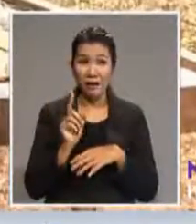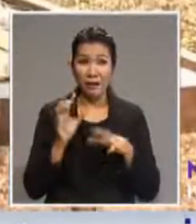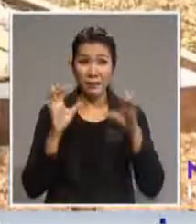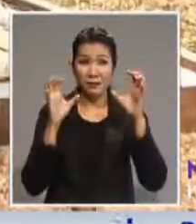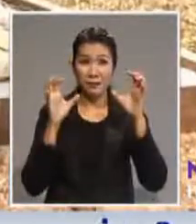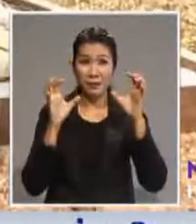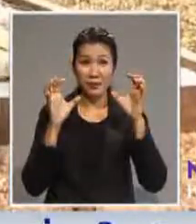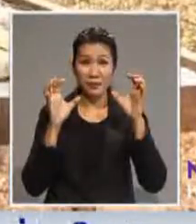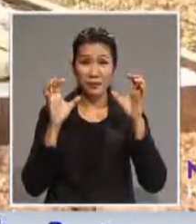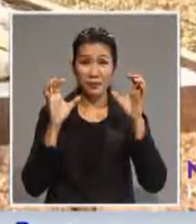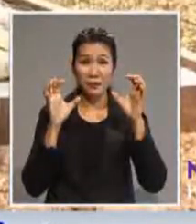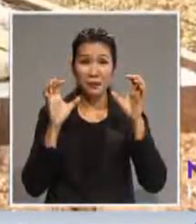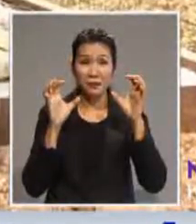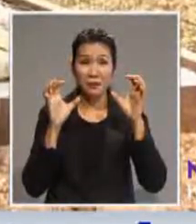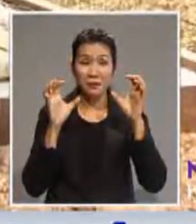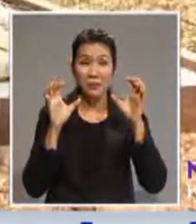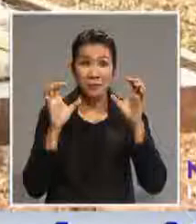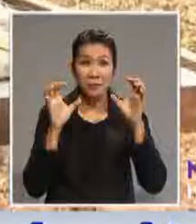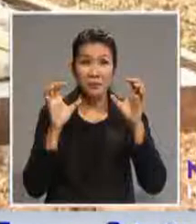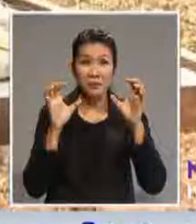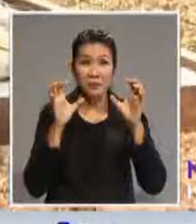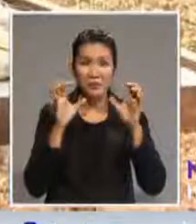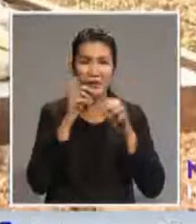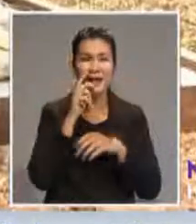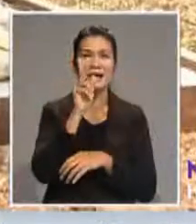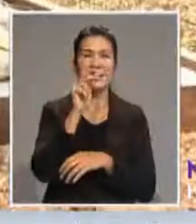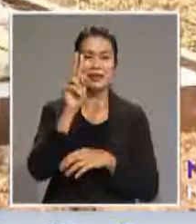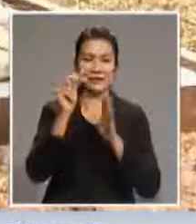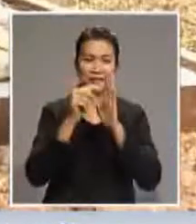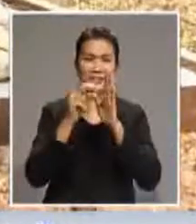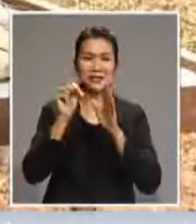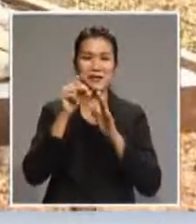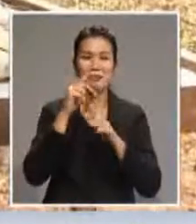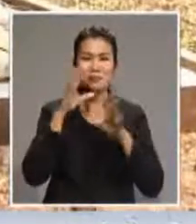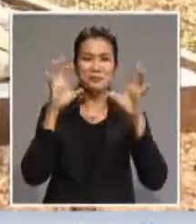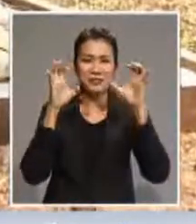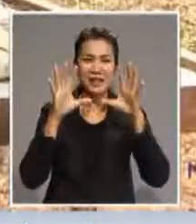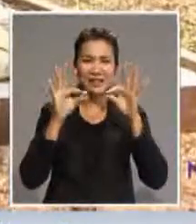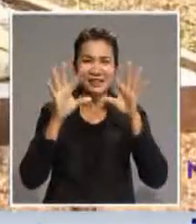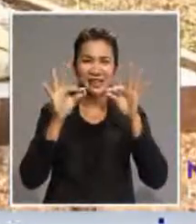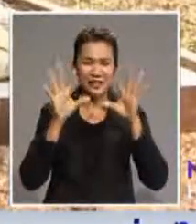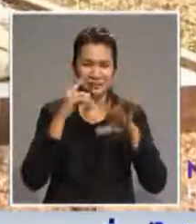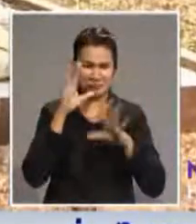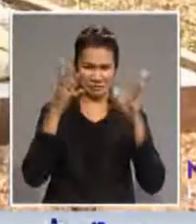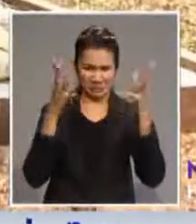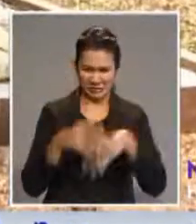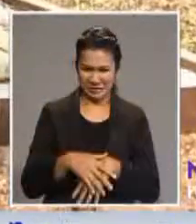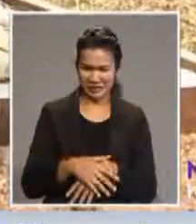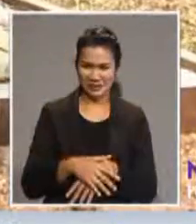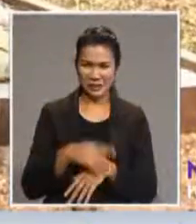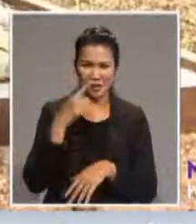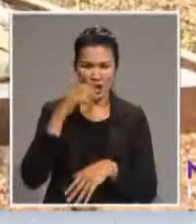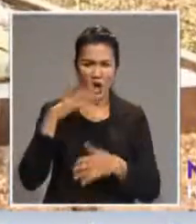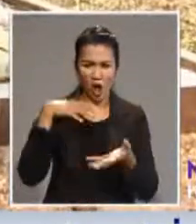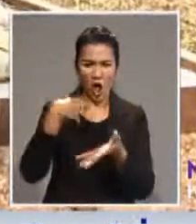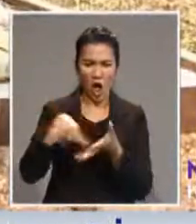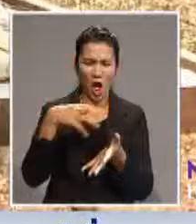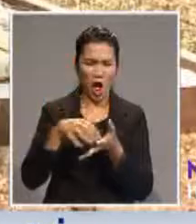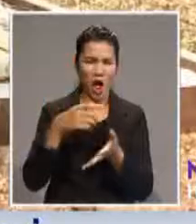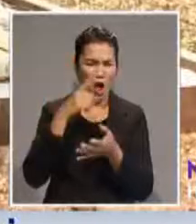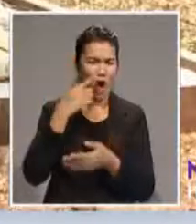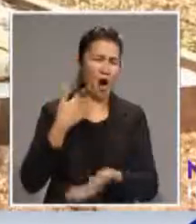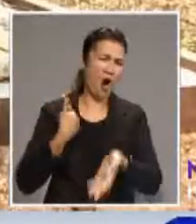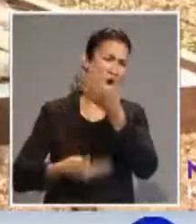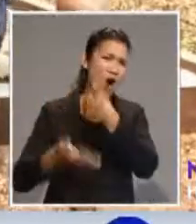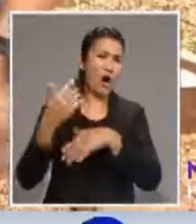ผีไอ้นี่ไงผีผีขนุนน่ะ ผีขนุนโอ้ยไม่มีหรอกมีแต่เรื่องเล่าประลำประลา